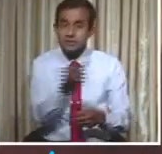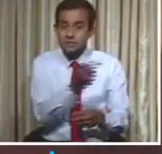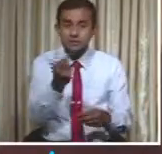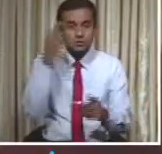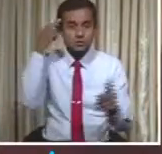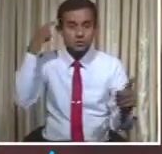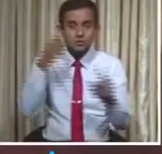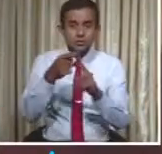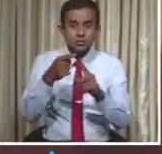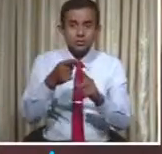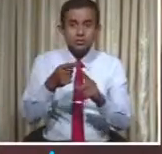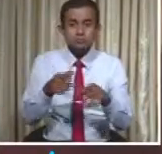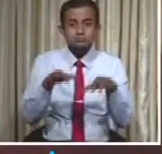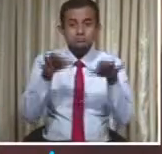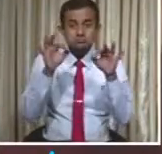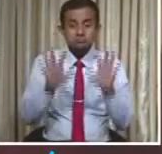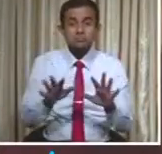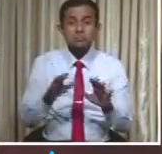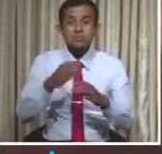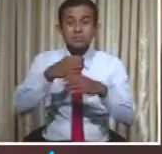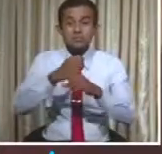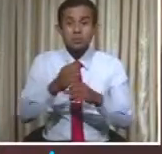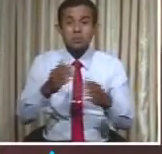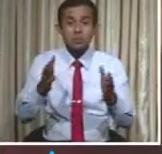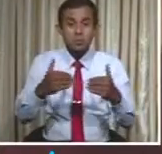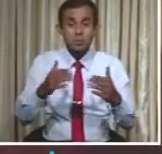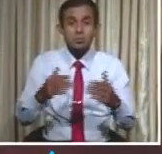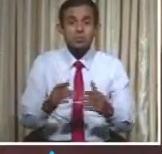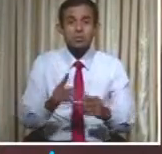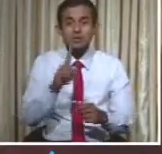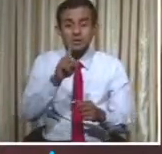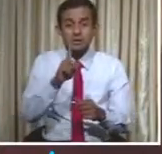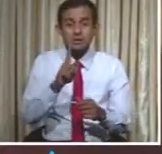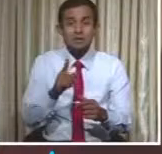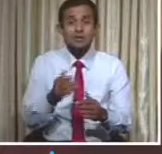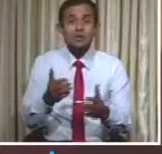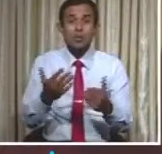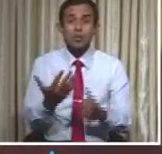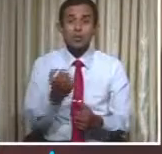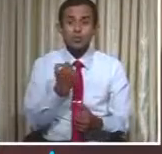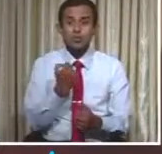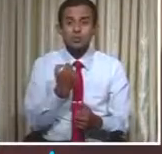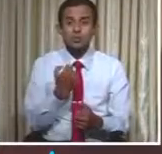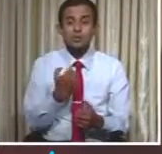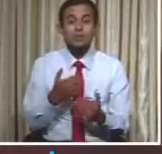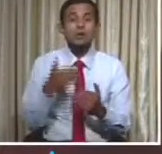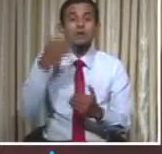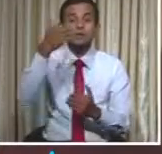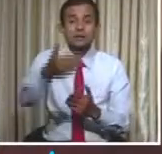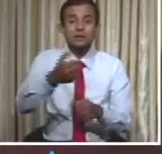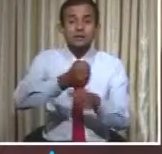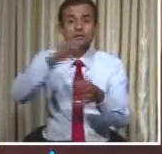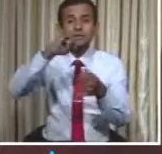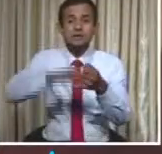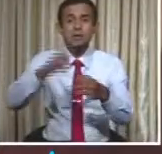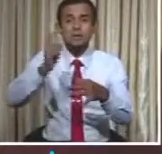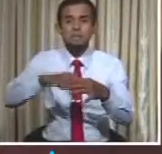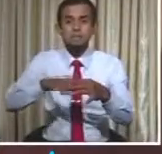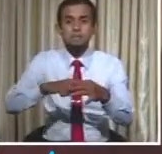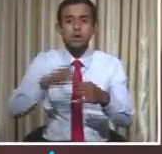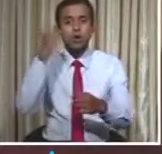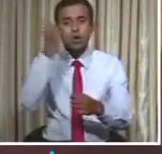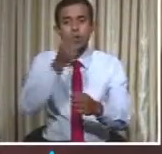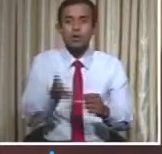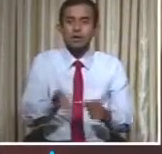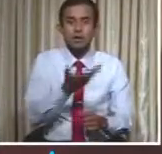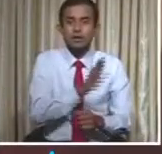සම්බන්ධයෙන්ම ප්‍රතිතනය කරන ලද තවත් ආයතනයක් තිබුණාට පාඩුවක් නැහැ. දැන් අපි ඊළඟ පාර ගෑස් ප්‍රශ්නයක් ඇති වුණාම ඒ ගැන හොයන්න